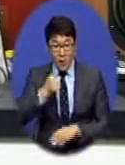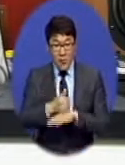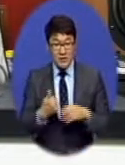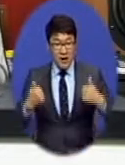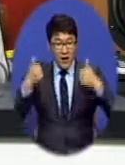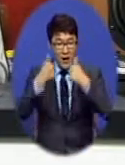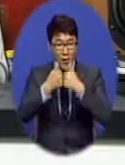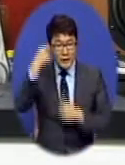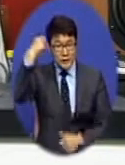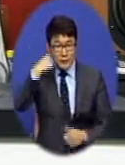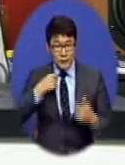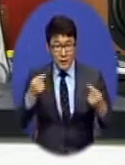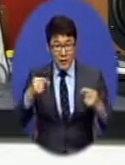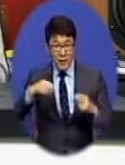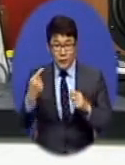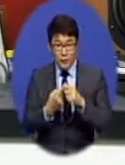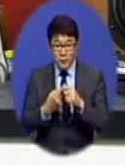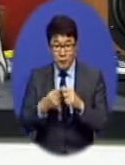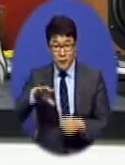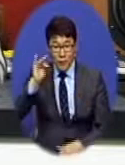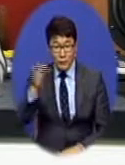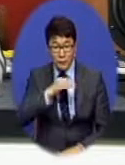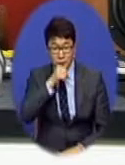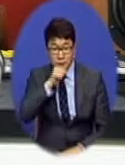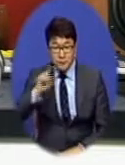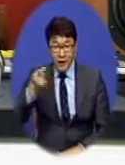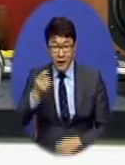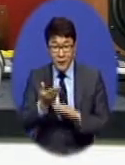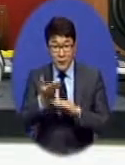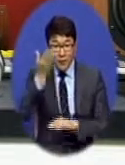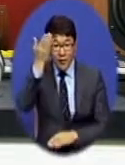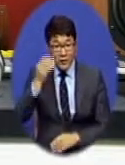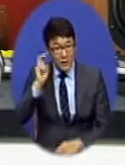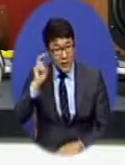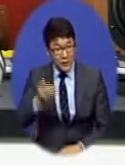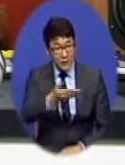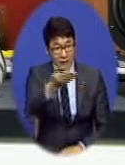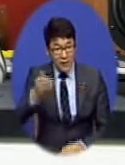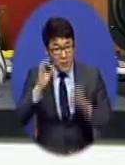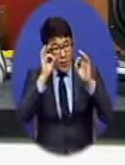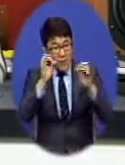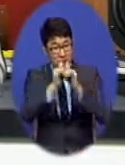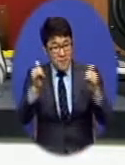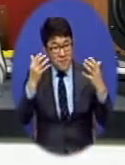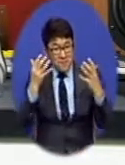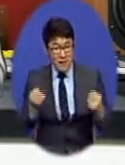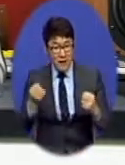같아요. 점수집계가 처음부터 100단위로 네, 넘어섰어요. 네. 이제 네. 점점점 시청자들이 늘어나고